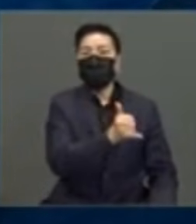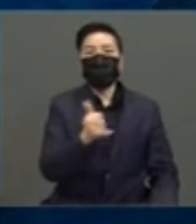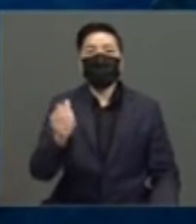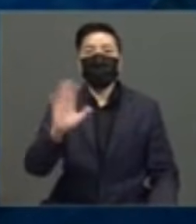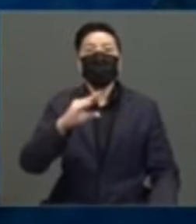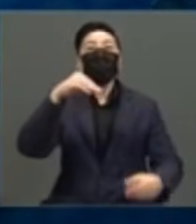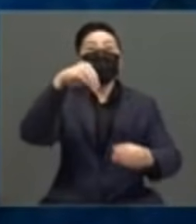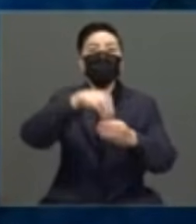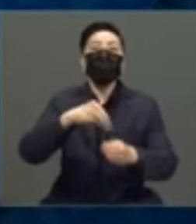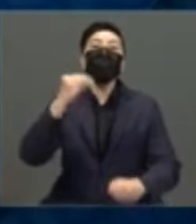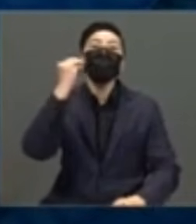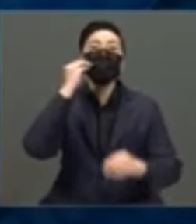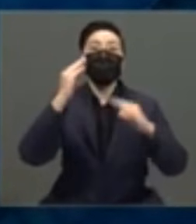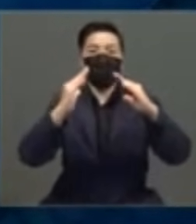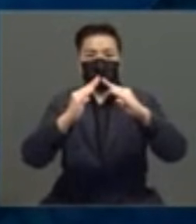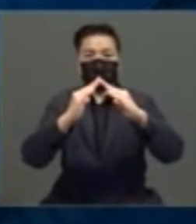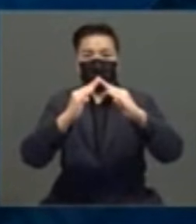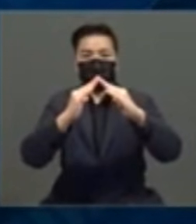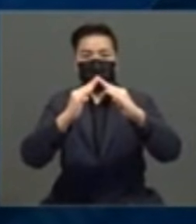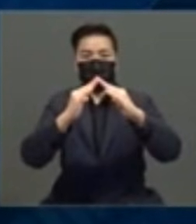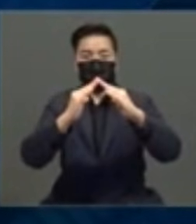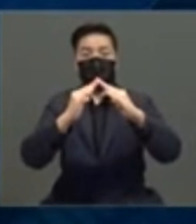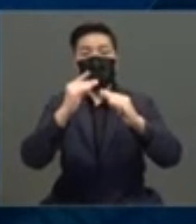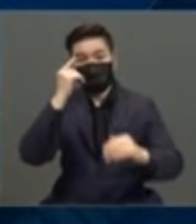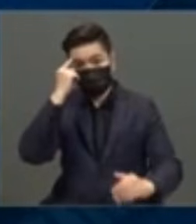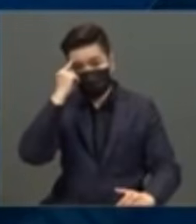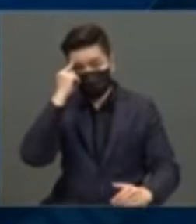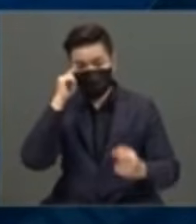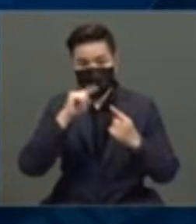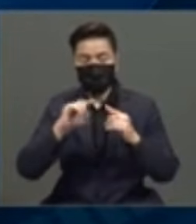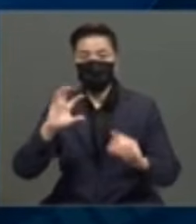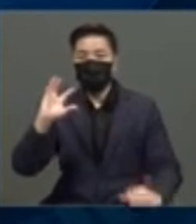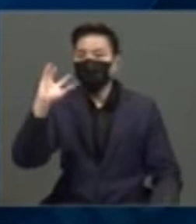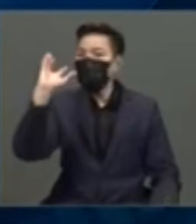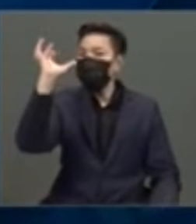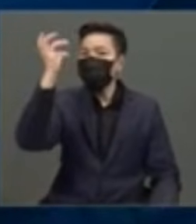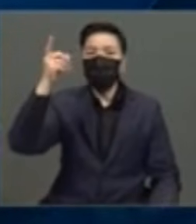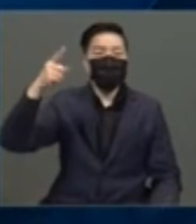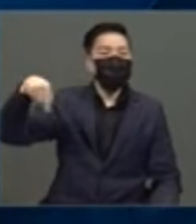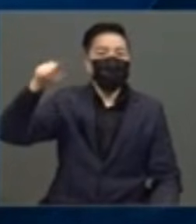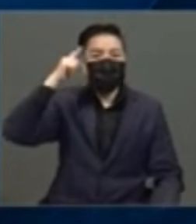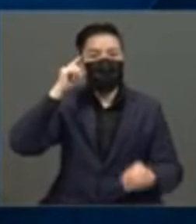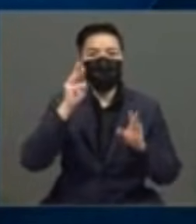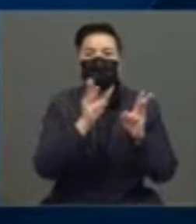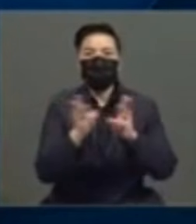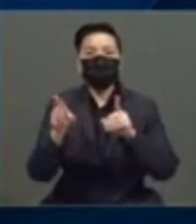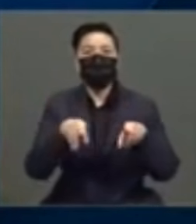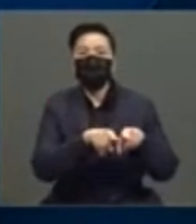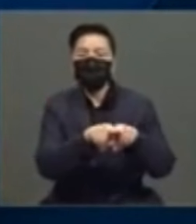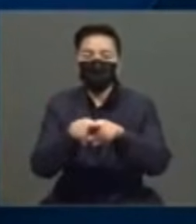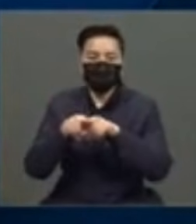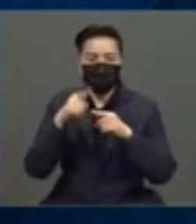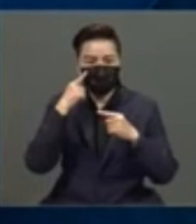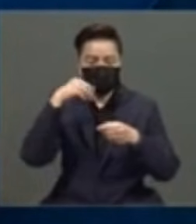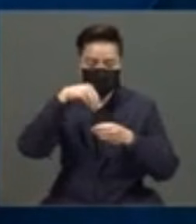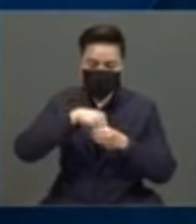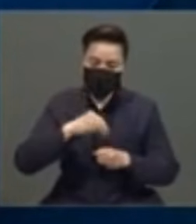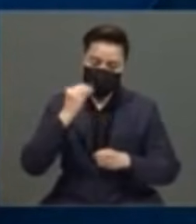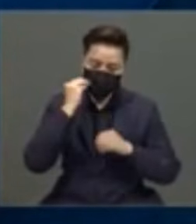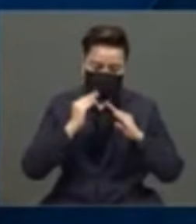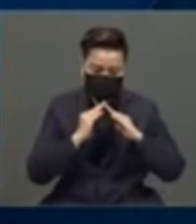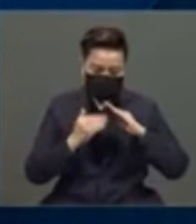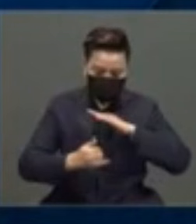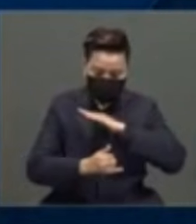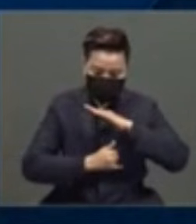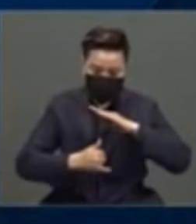านอยู่ในเคหสถานเท่านั้นเพราะว่าตอนนี้ทั่วโลกใช้วิธีการล็อกดาวน์คำว่าล็อกดาวน์คือการอยู่กับบ้าน